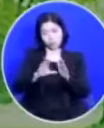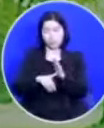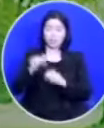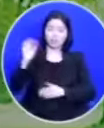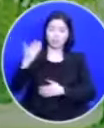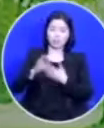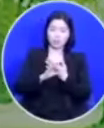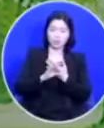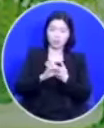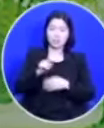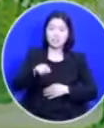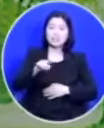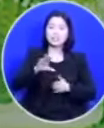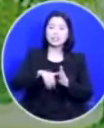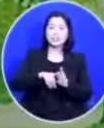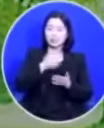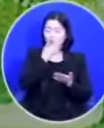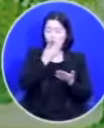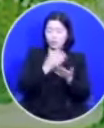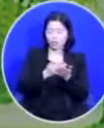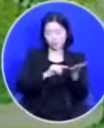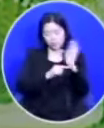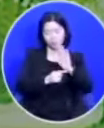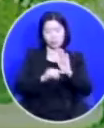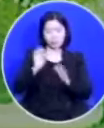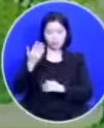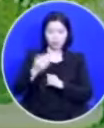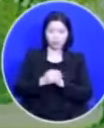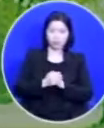진짜 중요한 게 뭔지 드러나게 됩니다